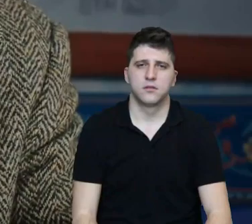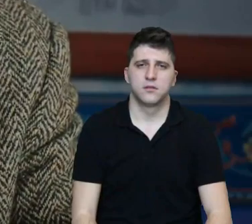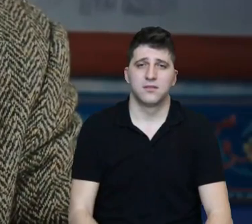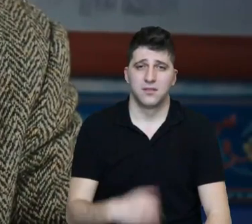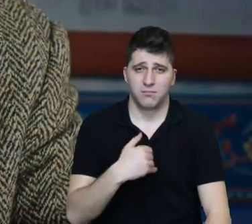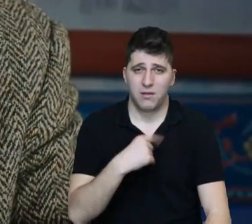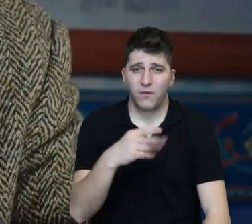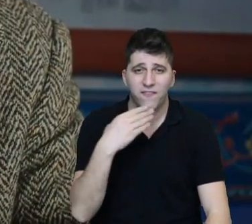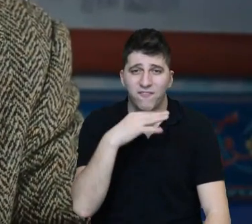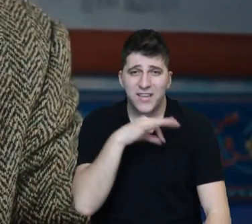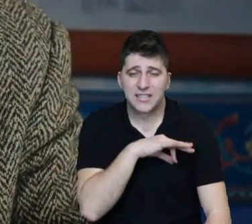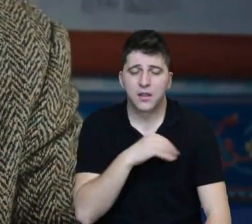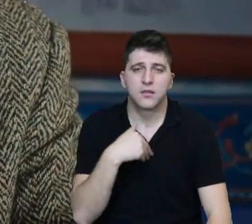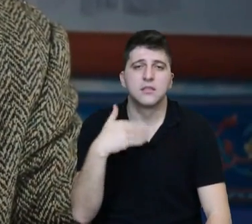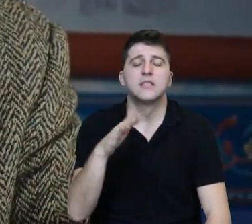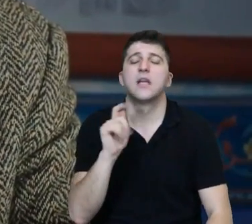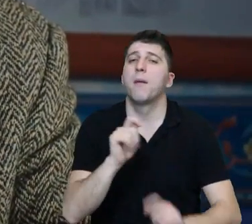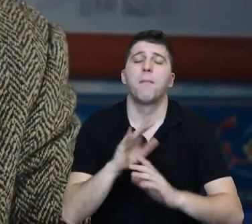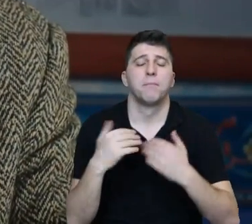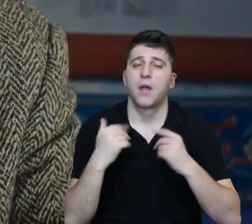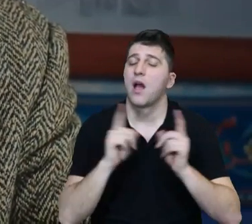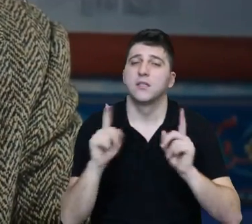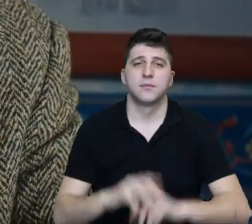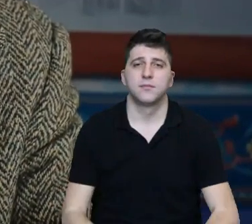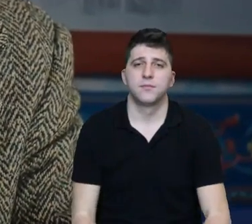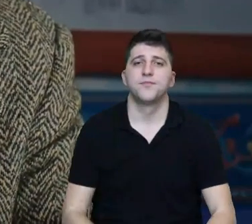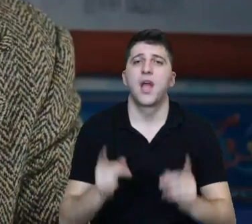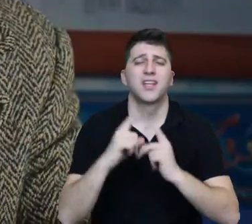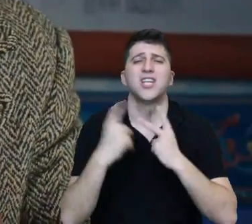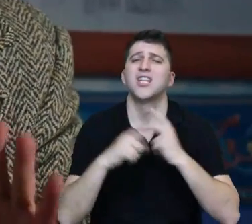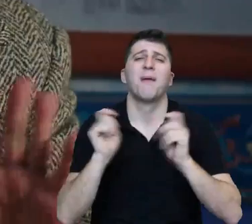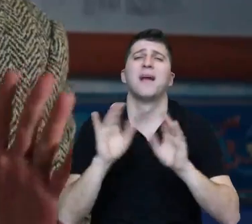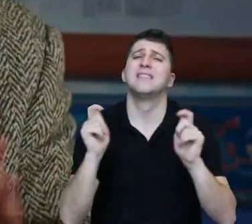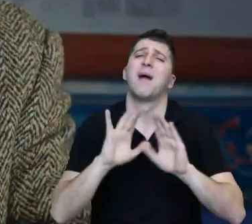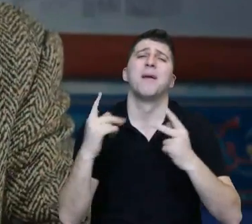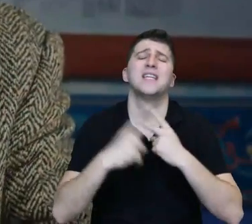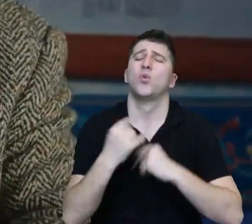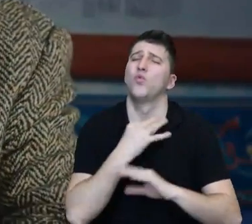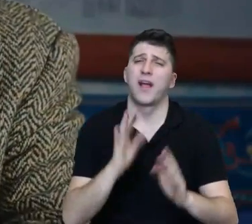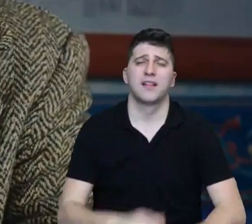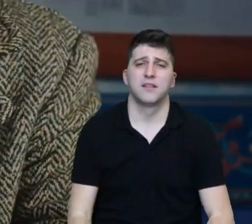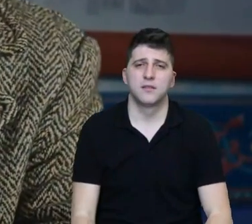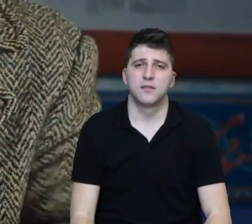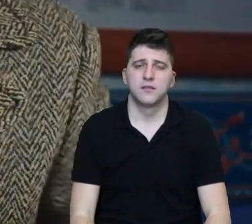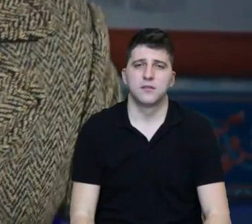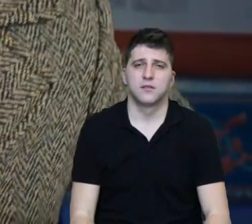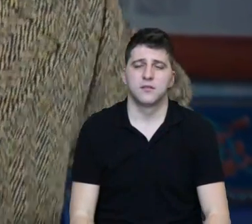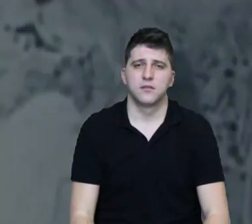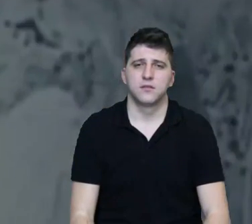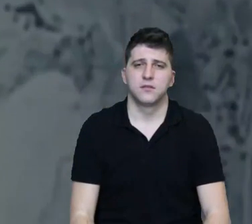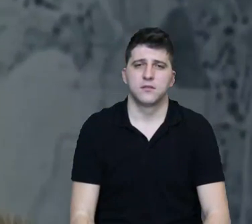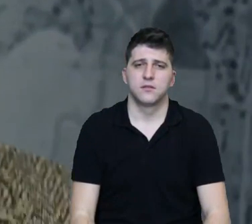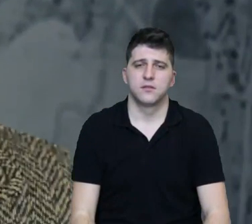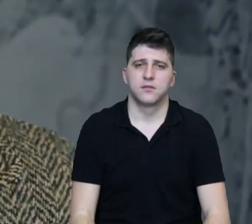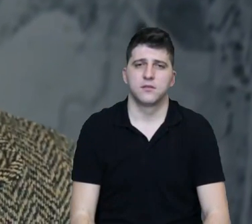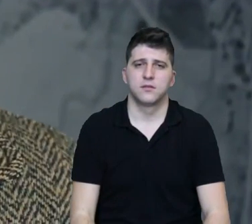Ben bu fırsatı elimin tersiyle itemem. Hayır, hayır. Hayır Yaşar yapma. Yapma Yaşar lütfen. Gözleri parlayarak ayağa